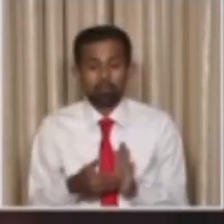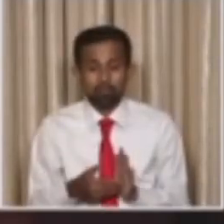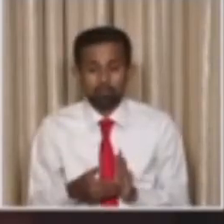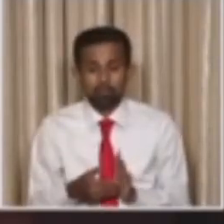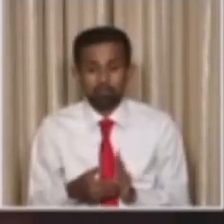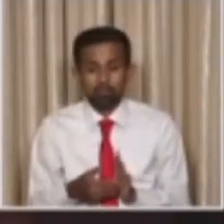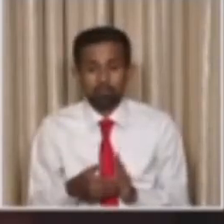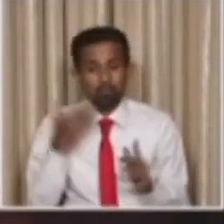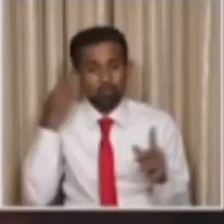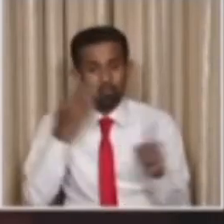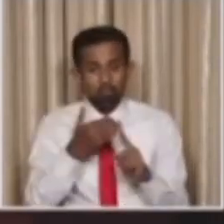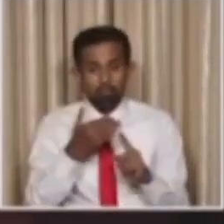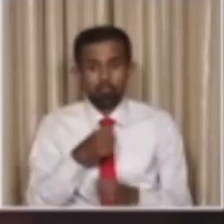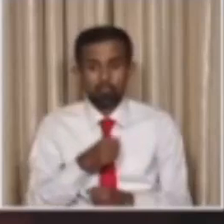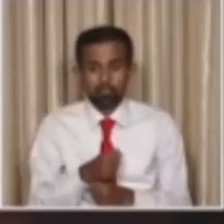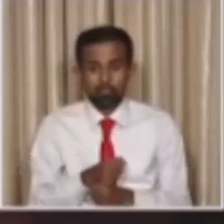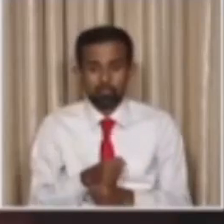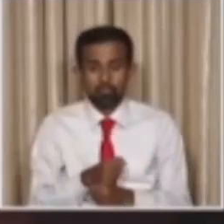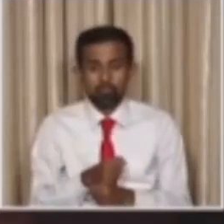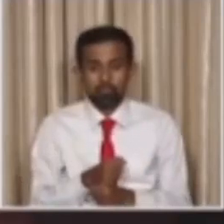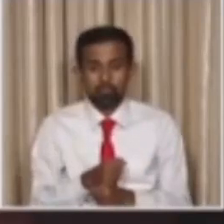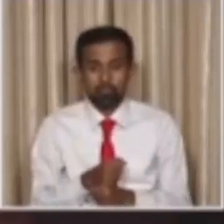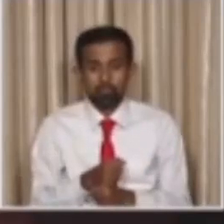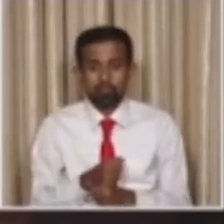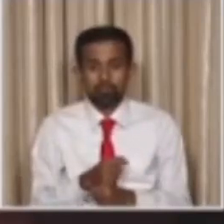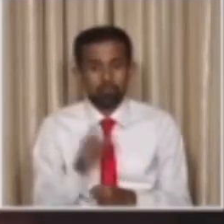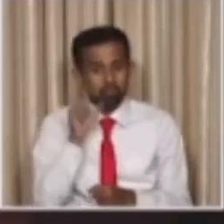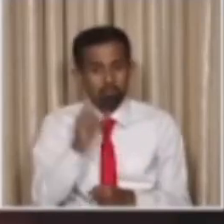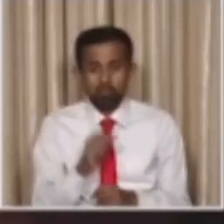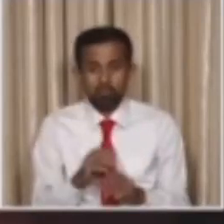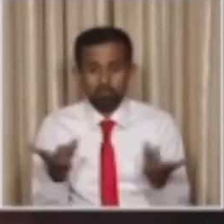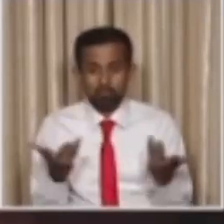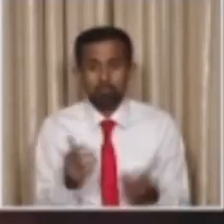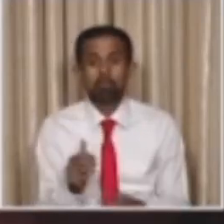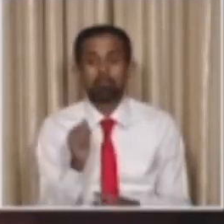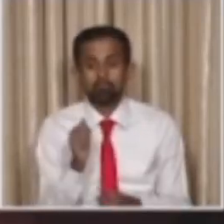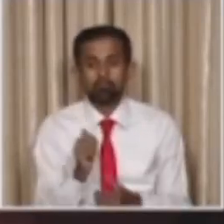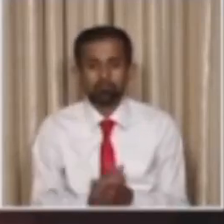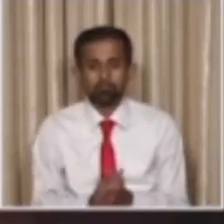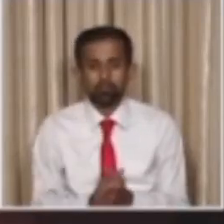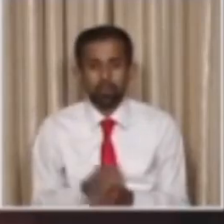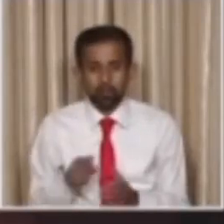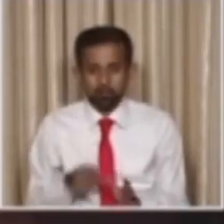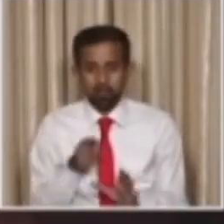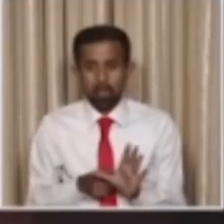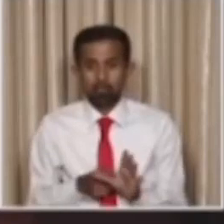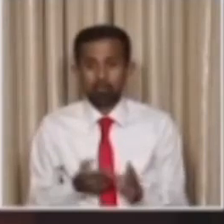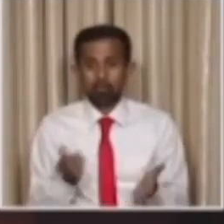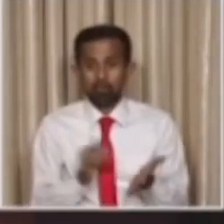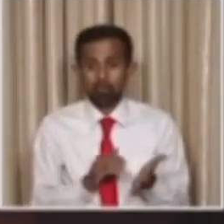බව සම්බන්ධයෙන් රජයේ මේ තරම් අසංවේදී වන්නේ මන්ද? මෙම වසරේ දෙවරක්